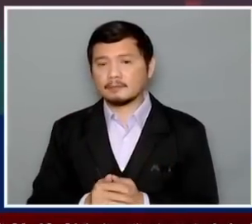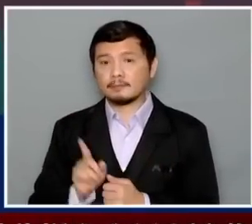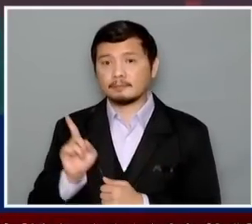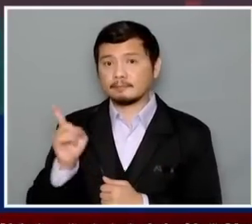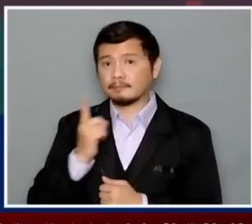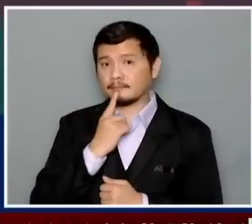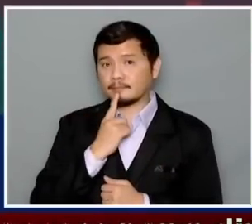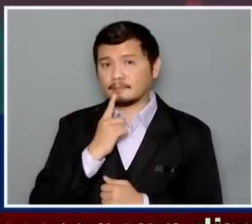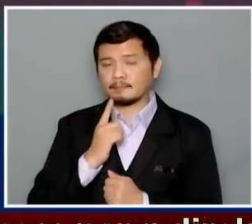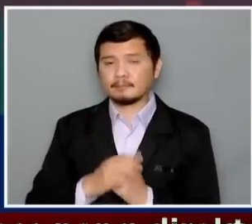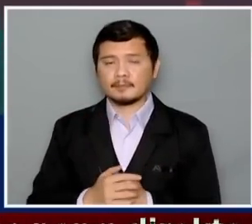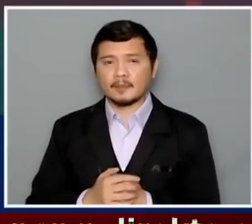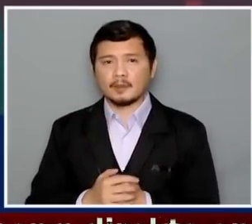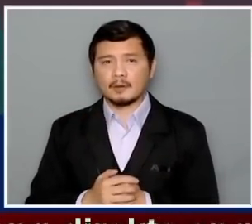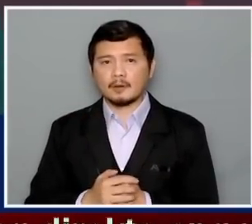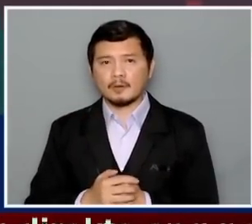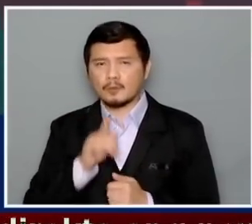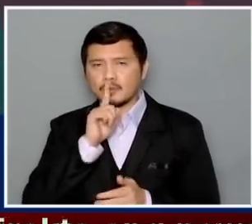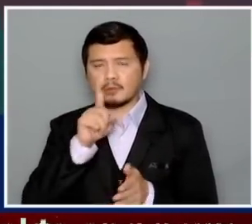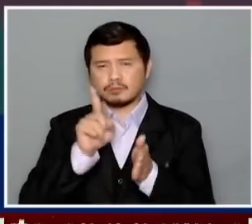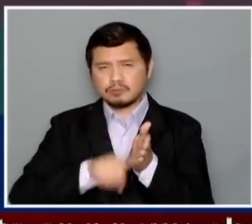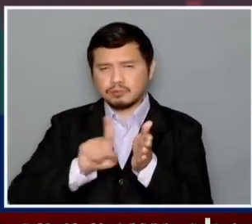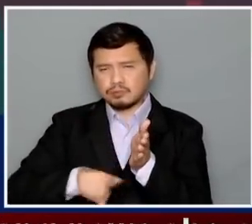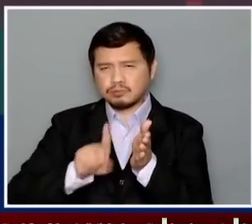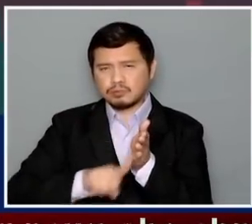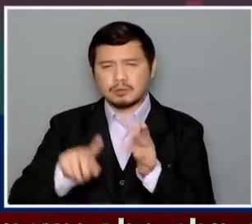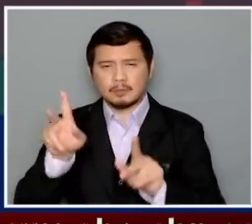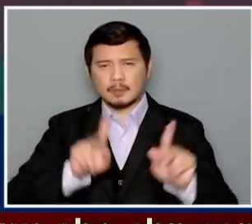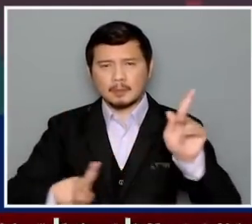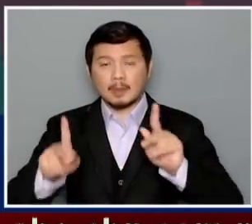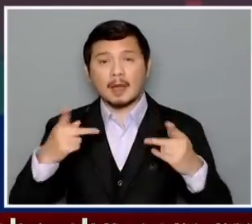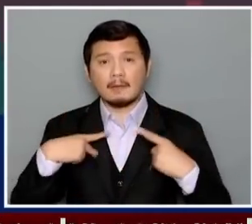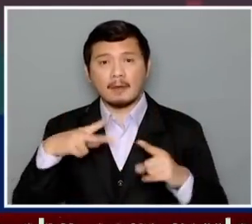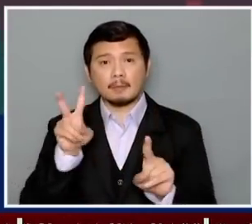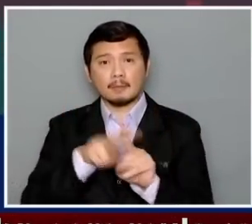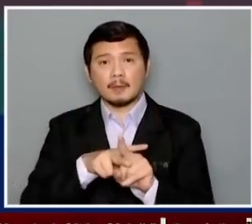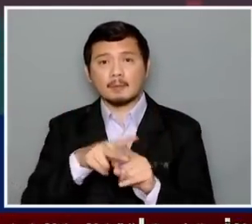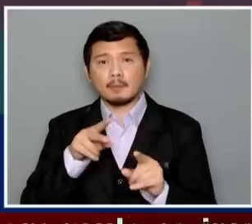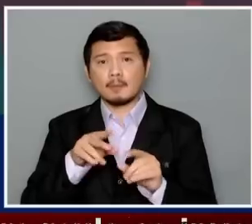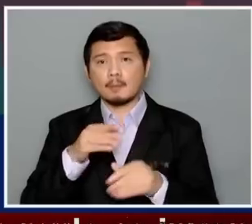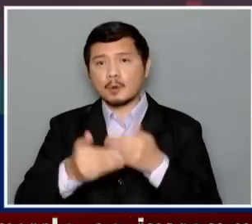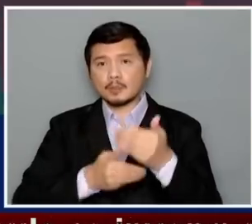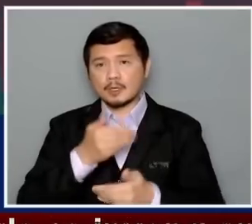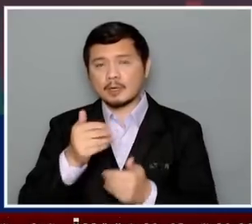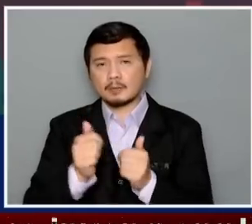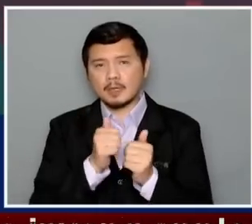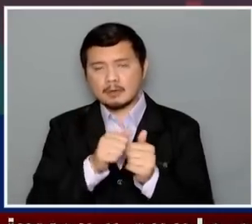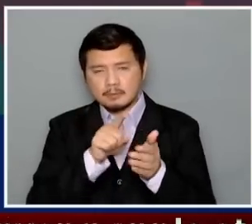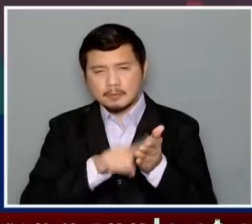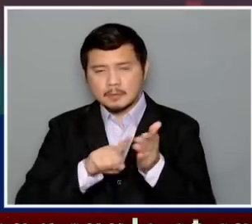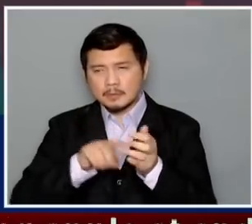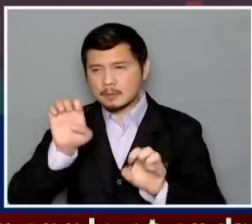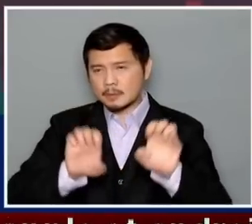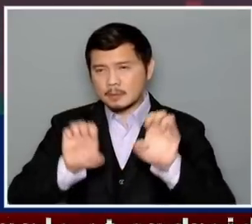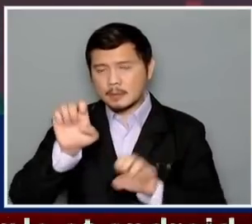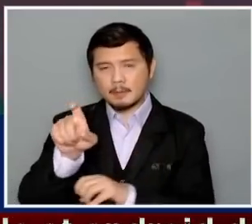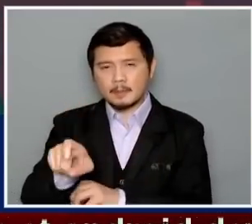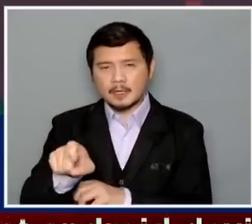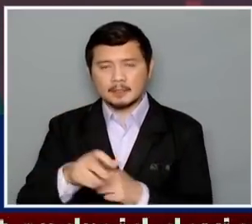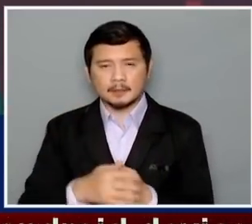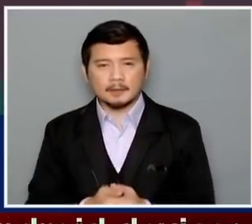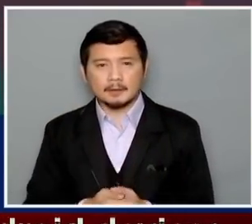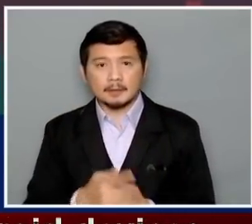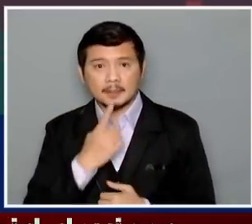as you know, nagtalaga tayo ng applications process at saka mayroong proseso para sa pag-evaluate. Dahil nga, sinasabi